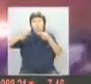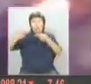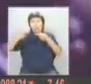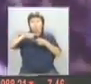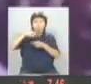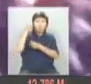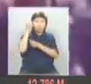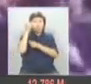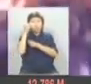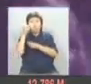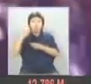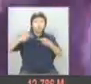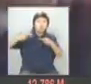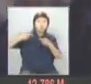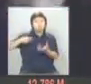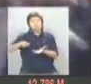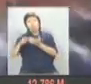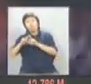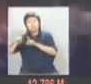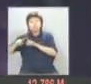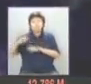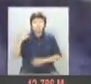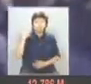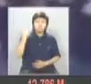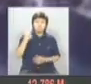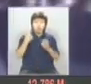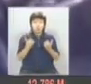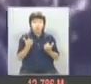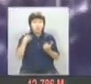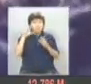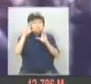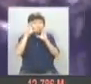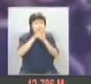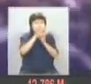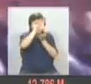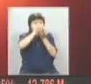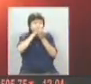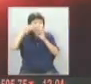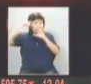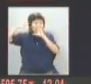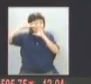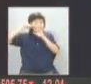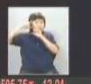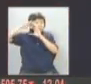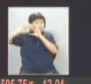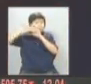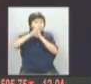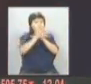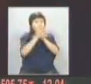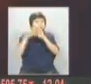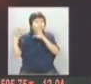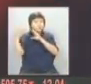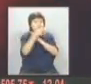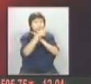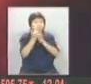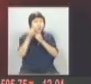แต่ด้วยเหตุทมีการควบคุมการสื่อสารอย่างเข้มงวดหรอถูกตัดภาพเทศการ จึงมจะปรากฏออกมาในภายหังนอกจ